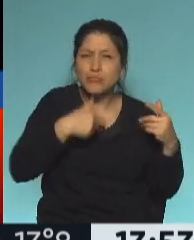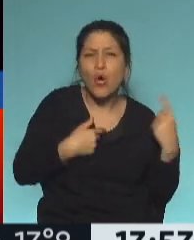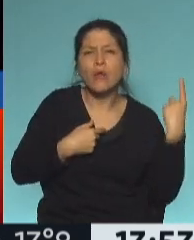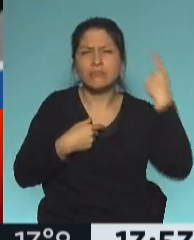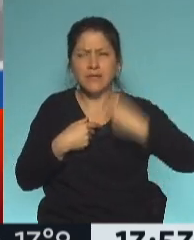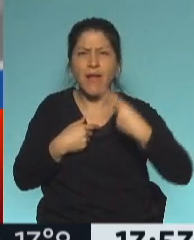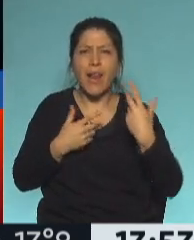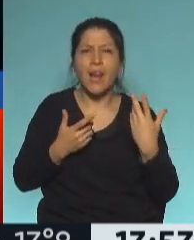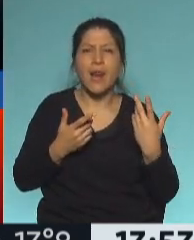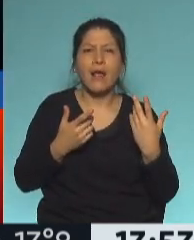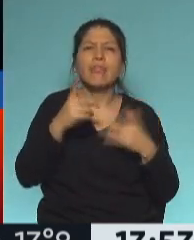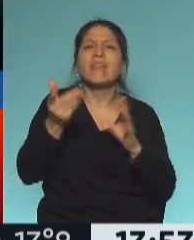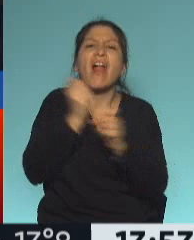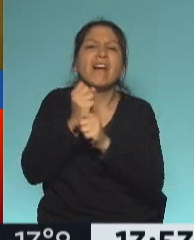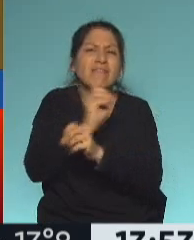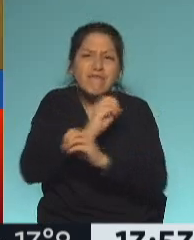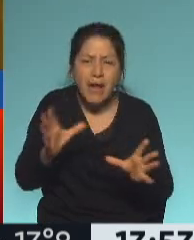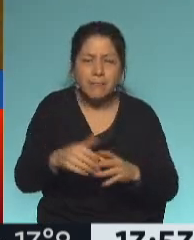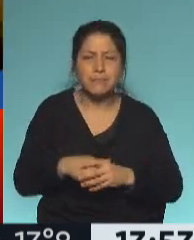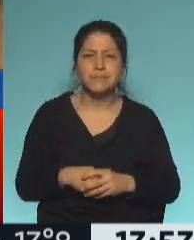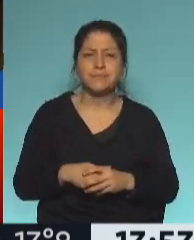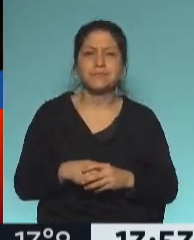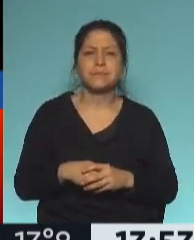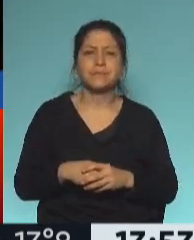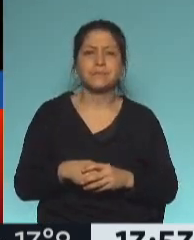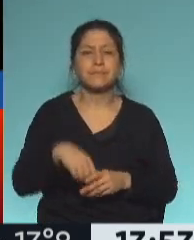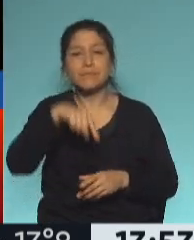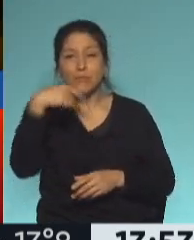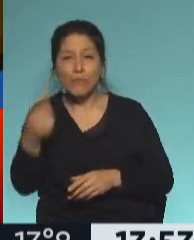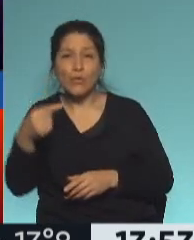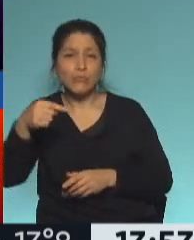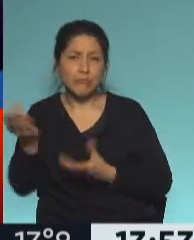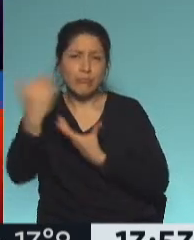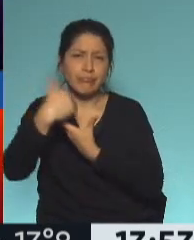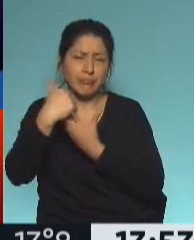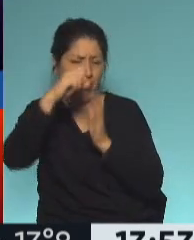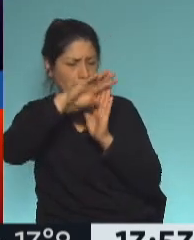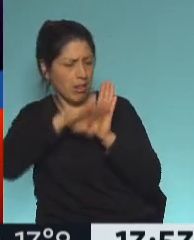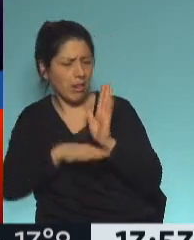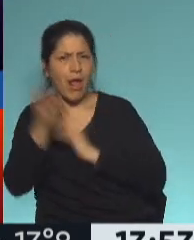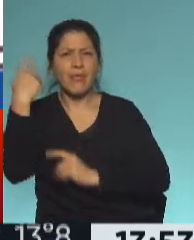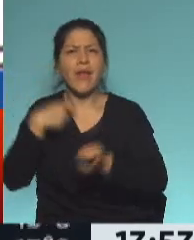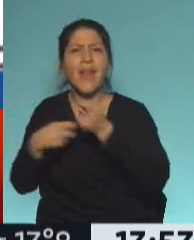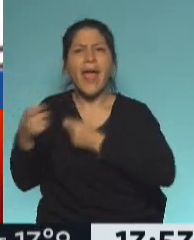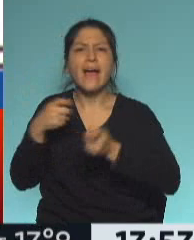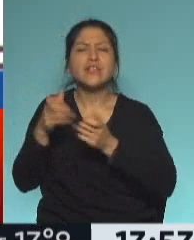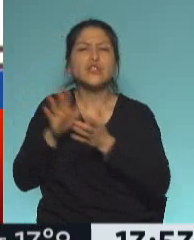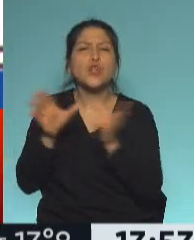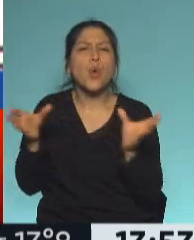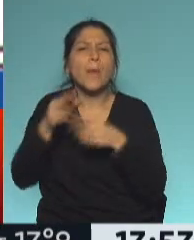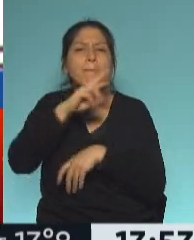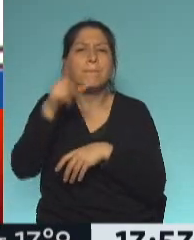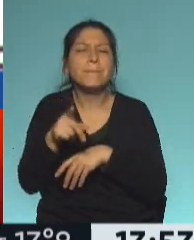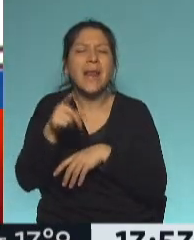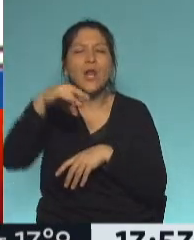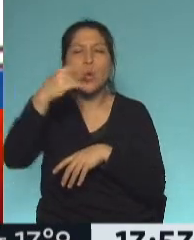ناکارآمدی هستم. Larijani, por su lado, tiene entre sus méritos haber sido negociador del programa nuclear de la República